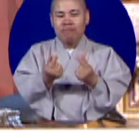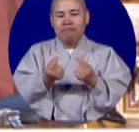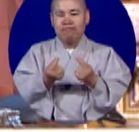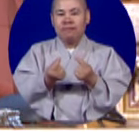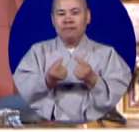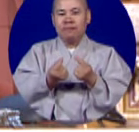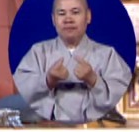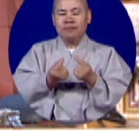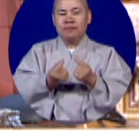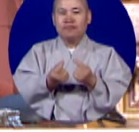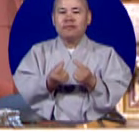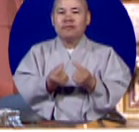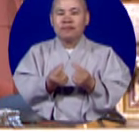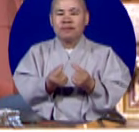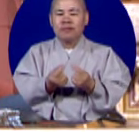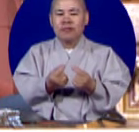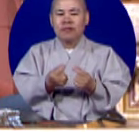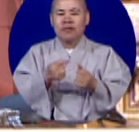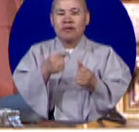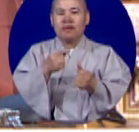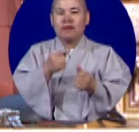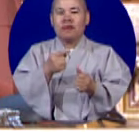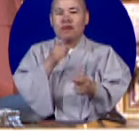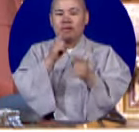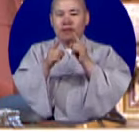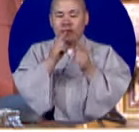이렇게 얘기를 하셨거든요.